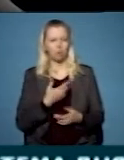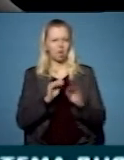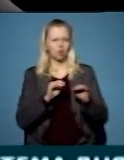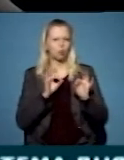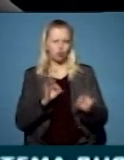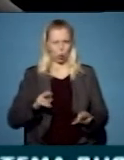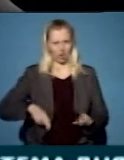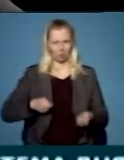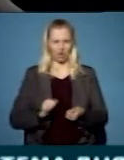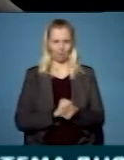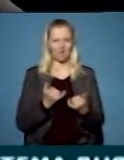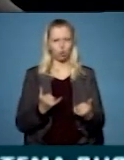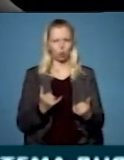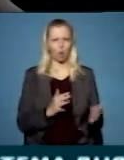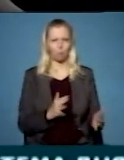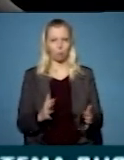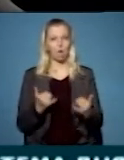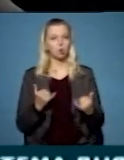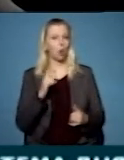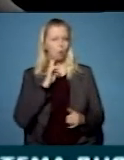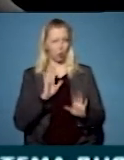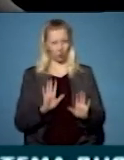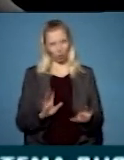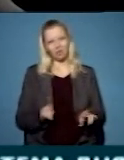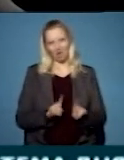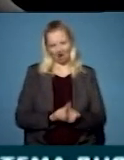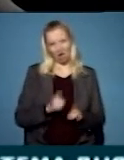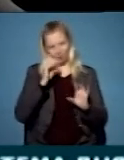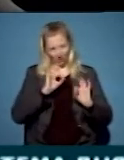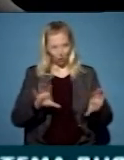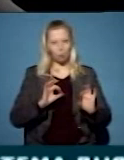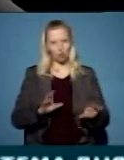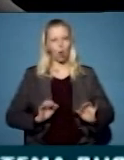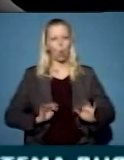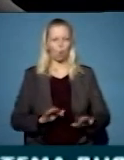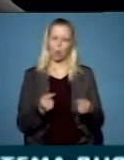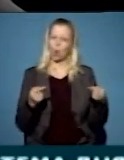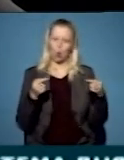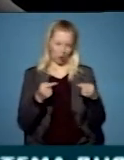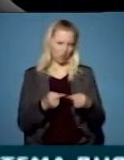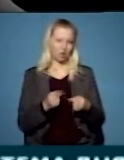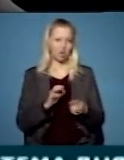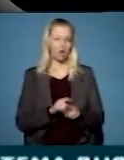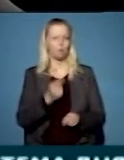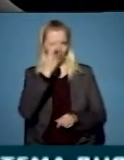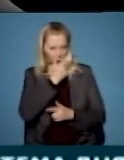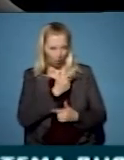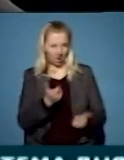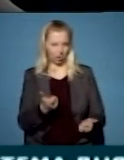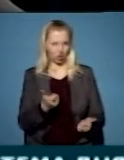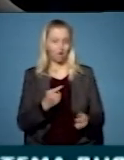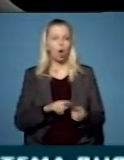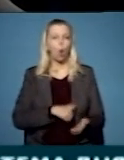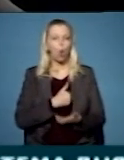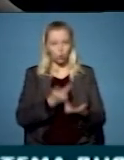жодних адміністративних матеріалів на сьогоднішній момент. Сьогодні поки що це така інформаційна кампанія з зупинкою і з попередженням усним. Ну, це і